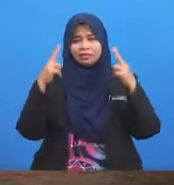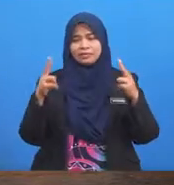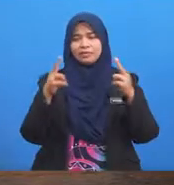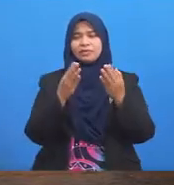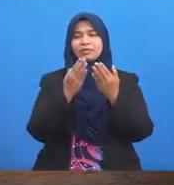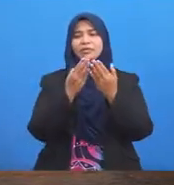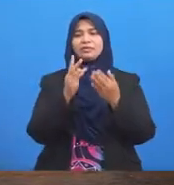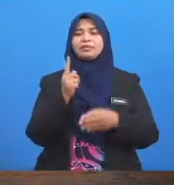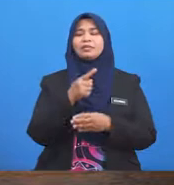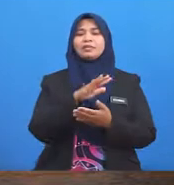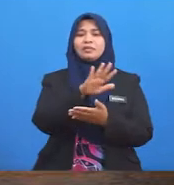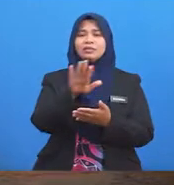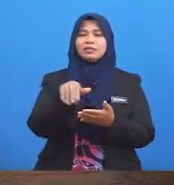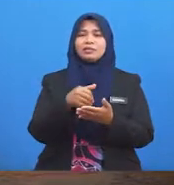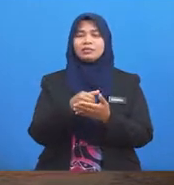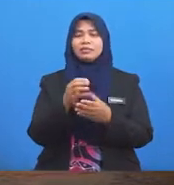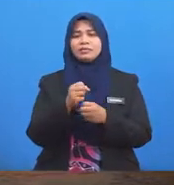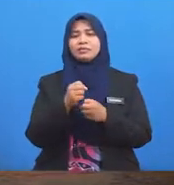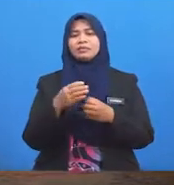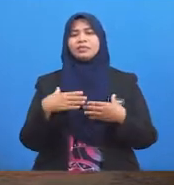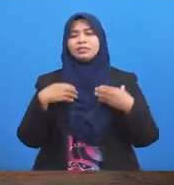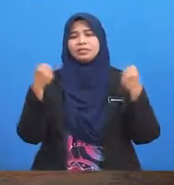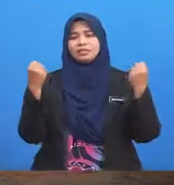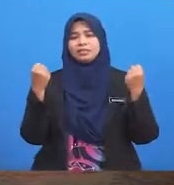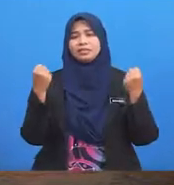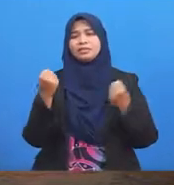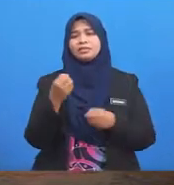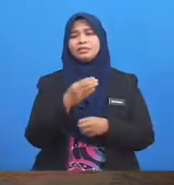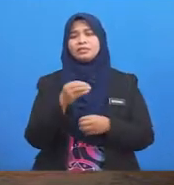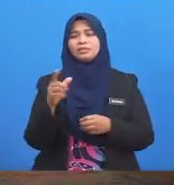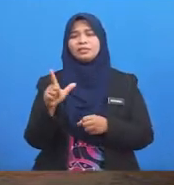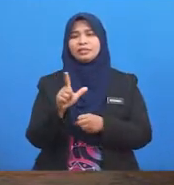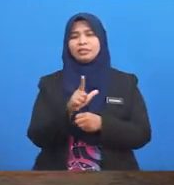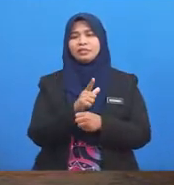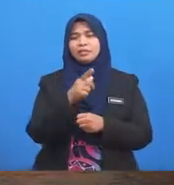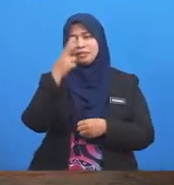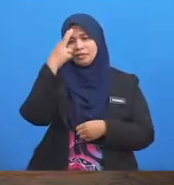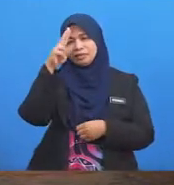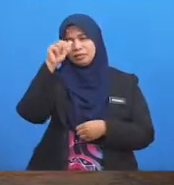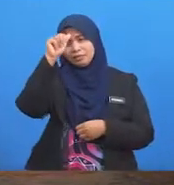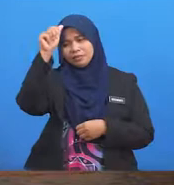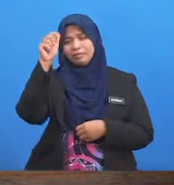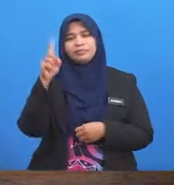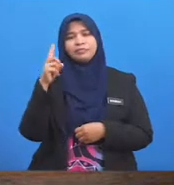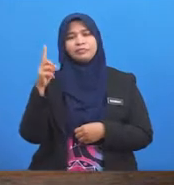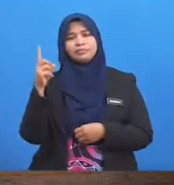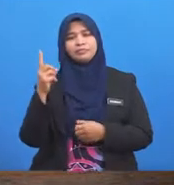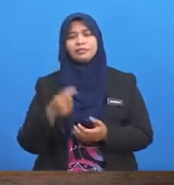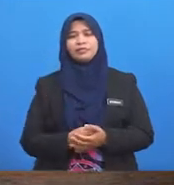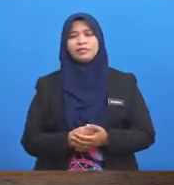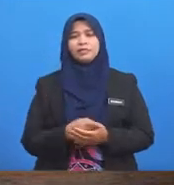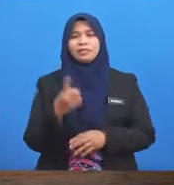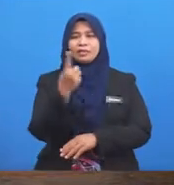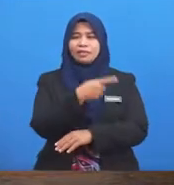semua beroleh nikmat kesihatan dan dilimpahi rahmat Allah Subhanahu wa taala sentiasa. Pada hari